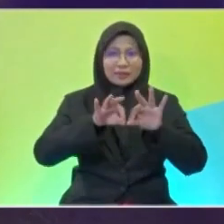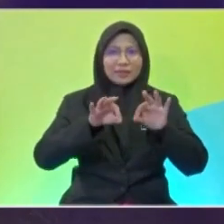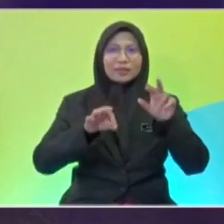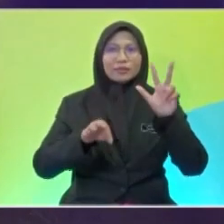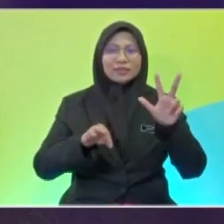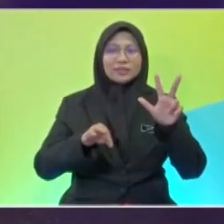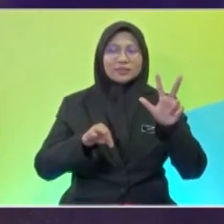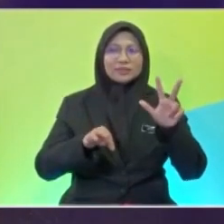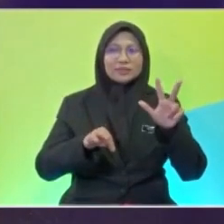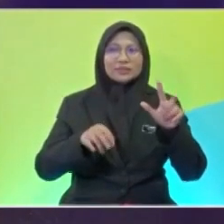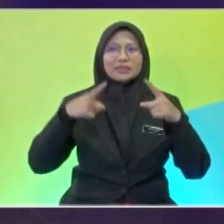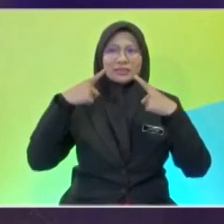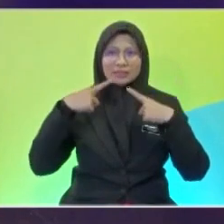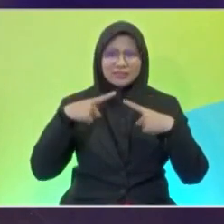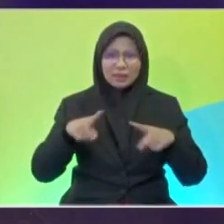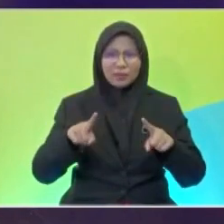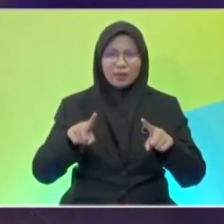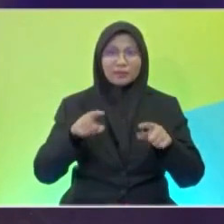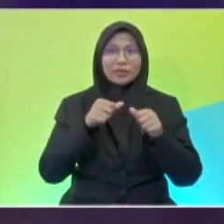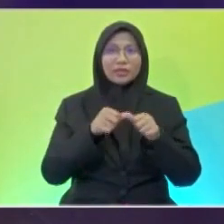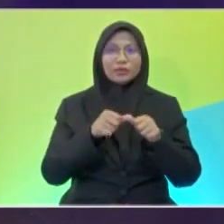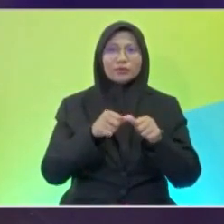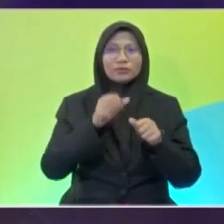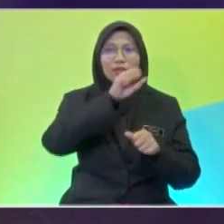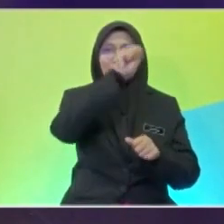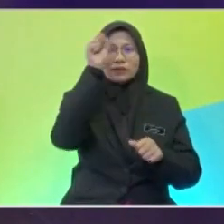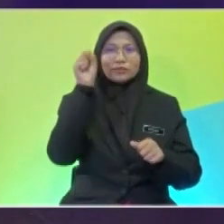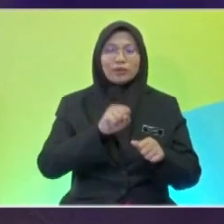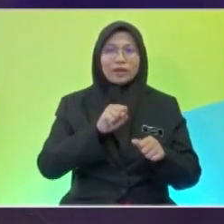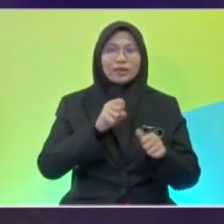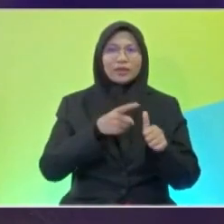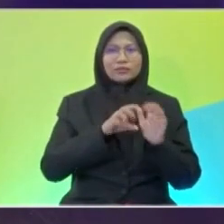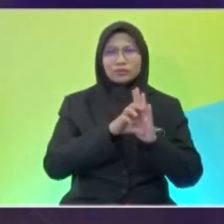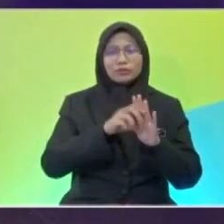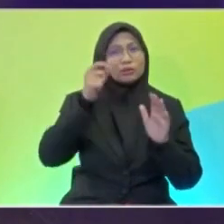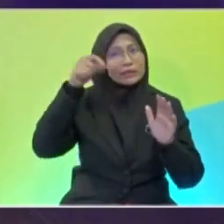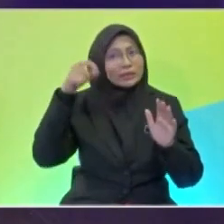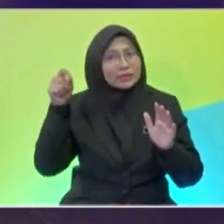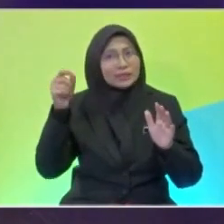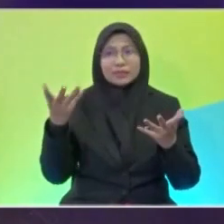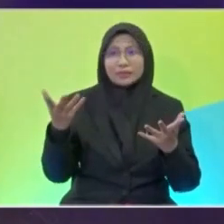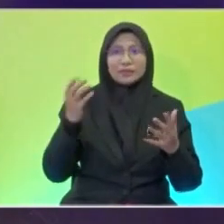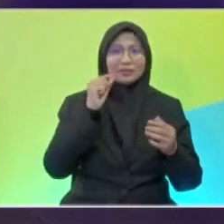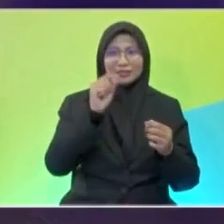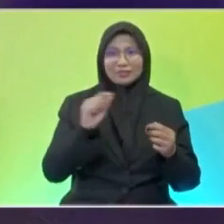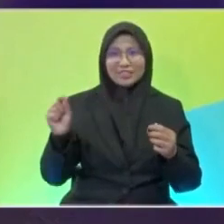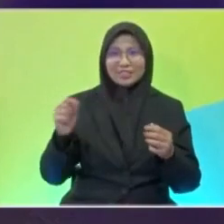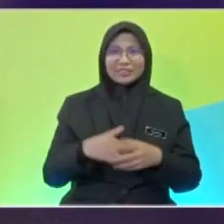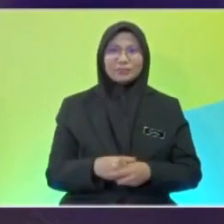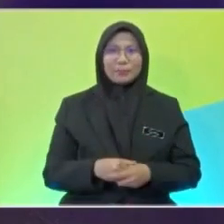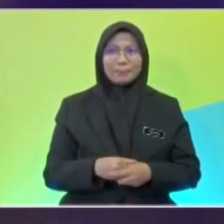suaranya sebagai contoh kalau kedutan detik itu tanda detik jangan tulis betul Baiklah